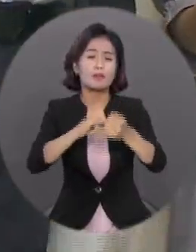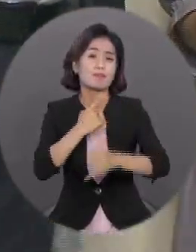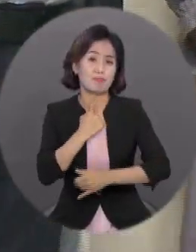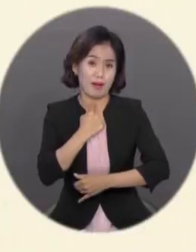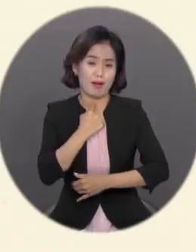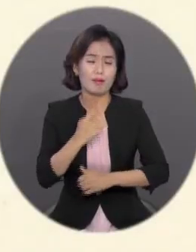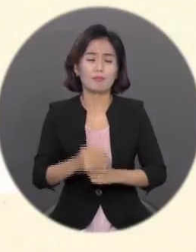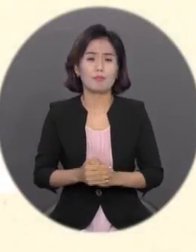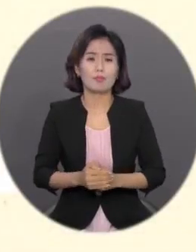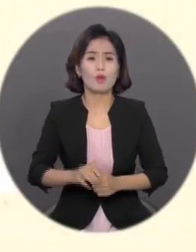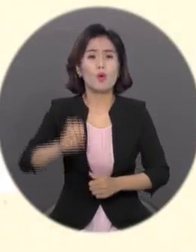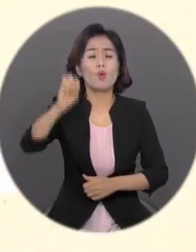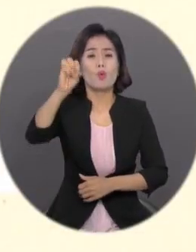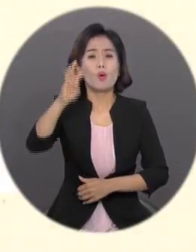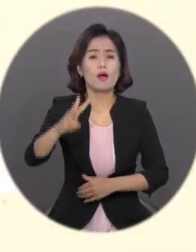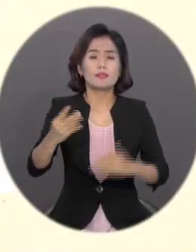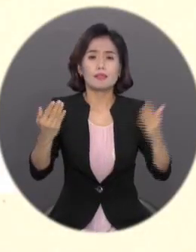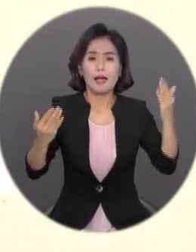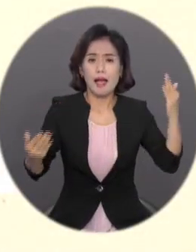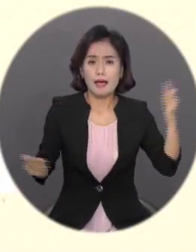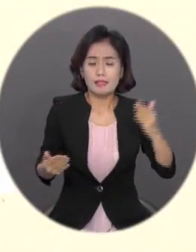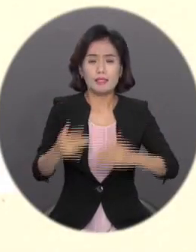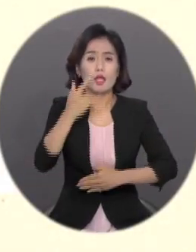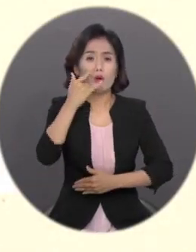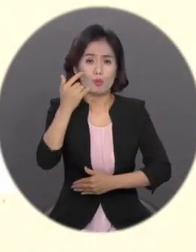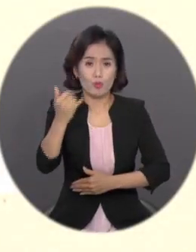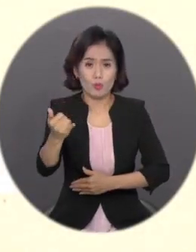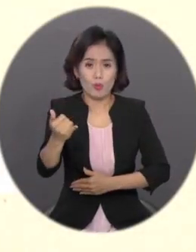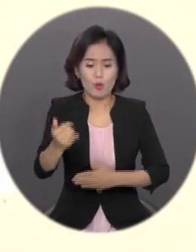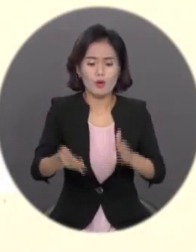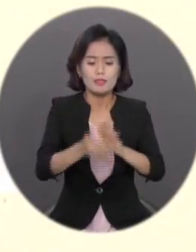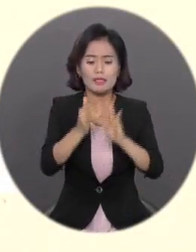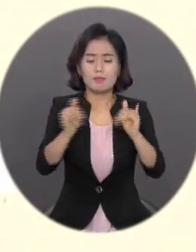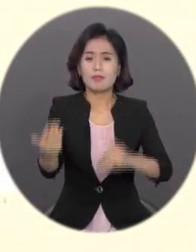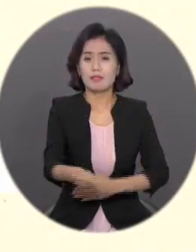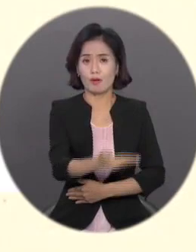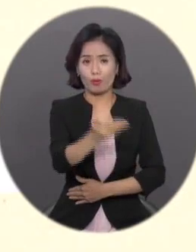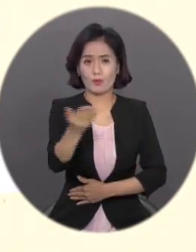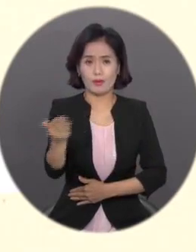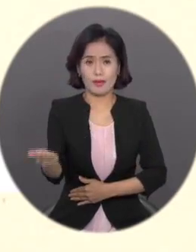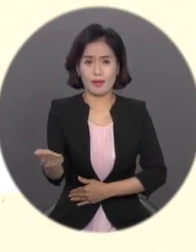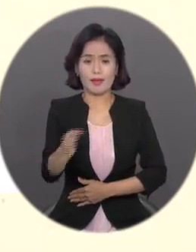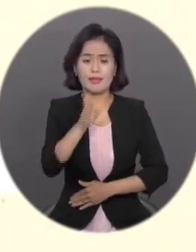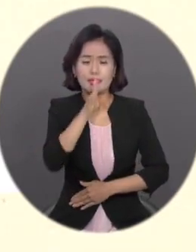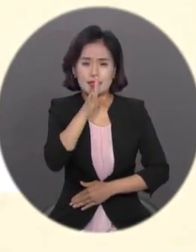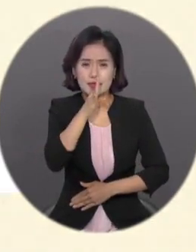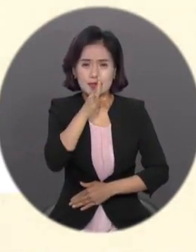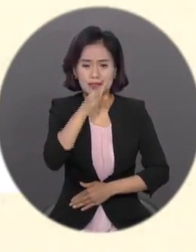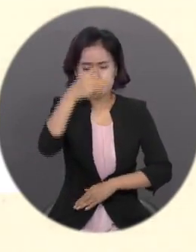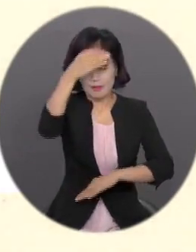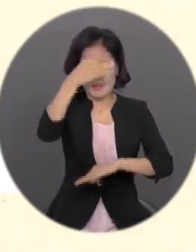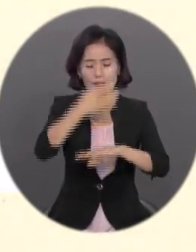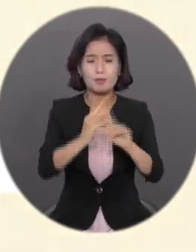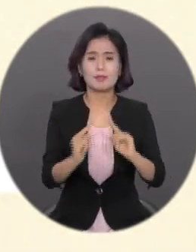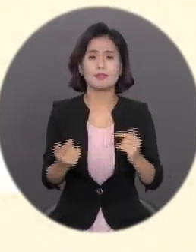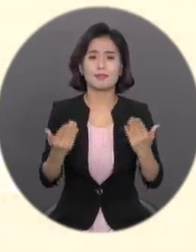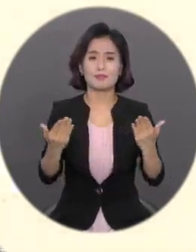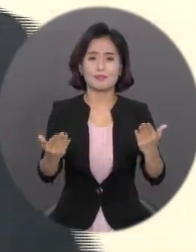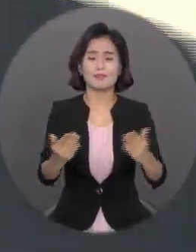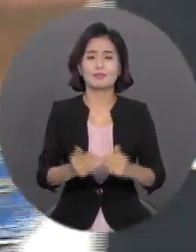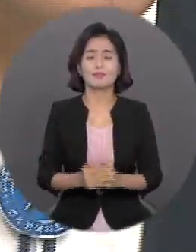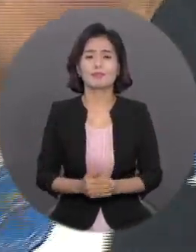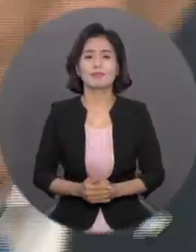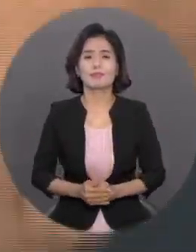약속했습니다. 광주 학생 및 학부모, 시민 여러분께 깊이 사죄 드립니다.